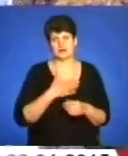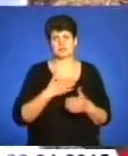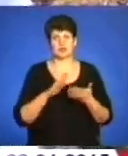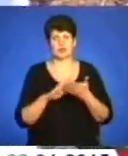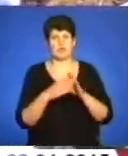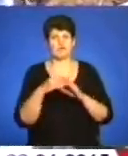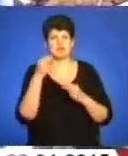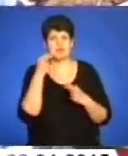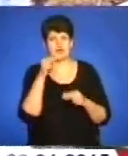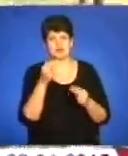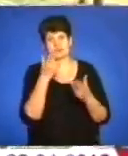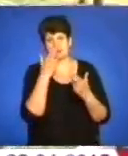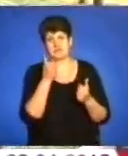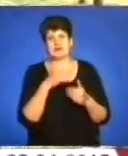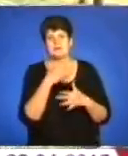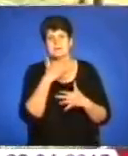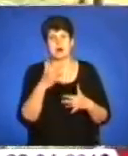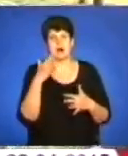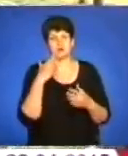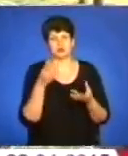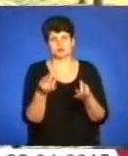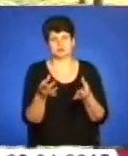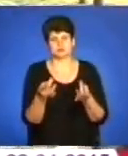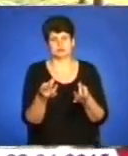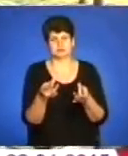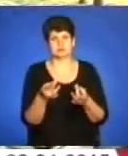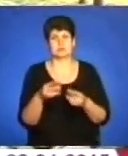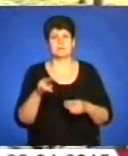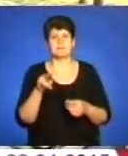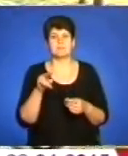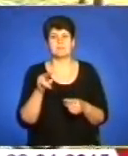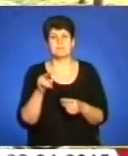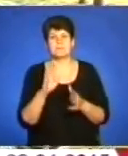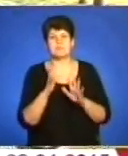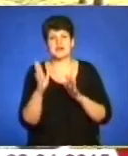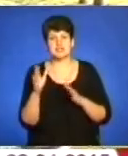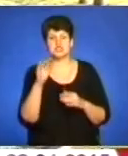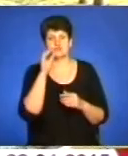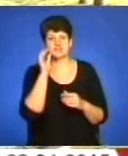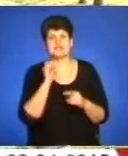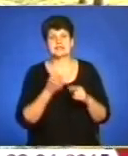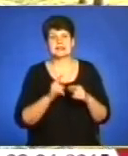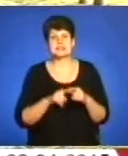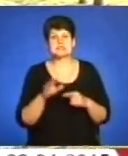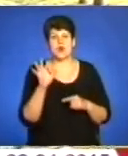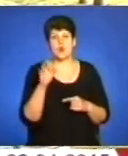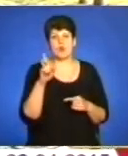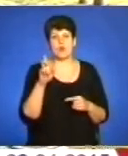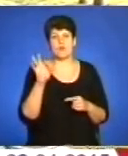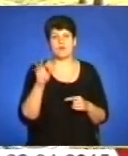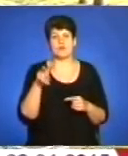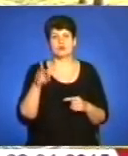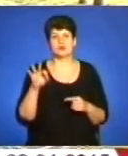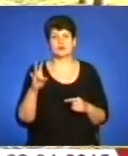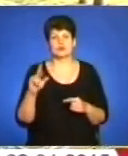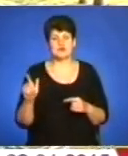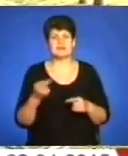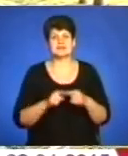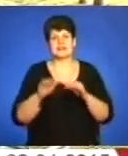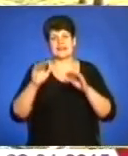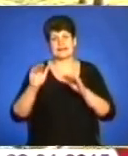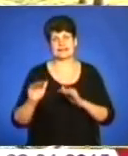уживаються, де є багато вологи. Парк Шевченка фактично рахується оболоні. Оболоня – це найнижча територія в місті, тому якби ці дерева є дуже